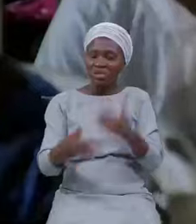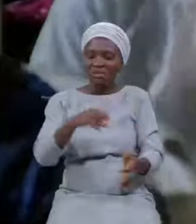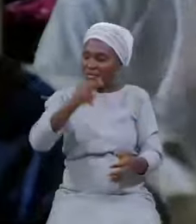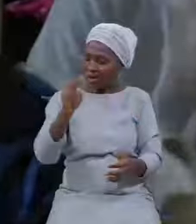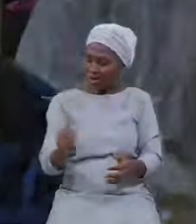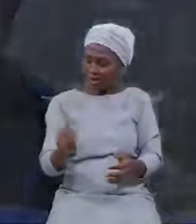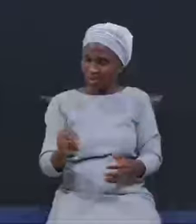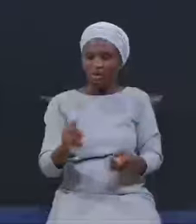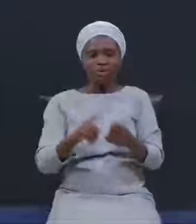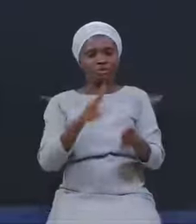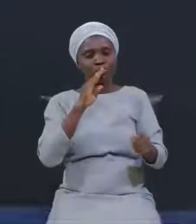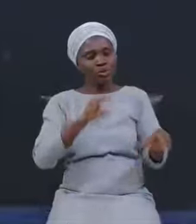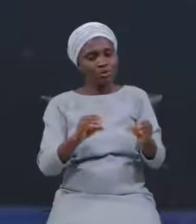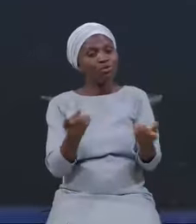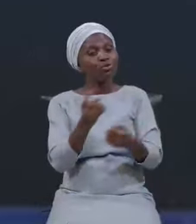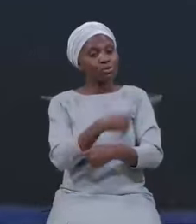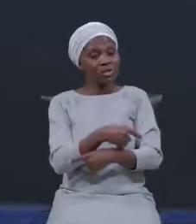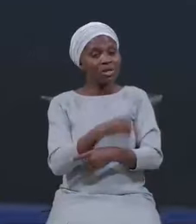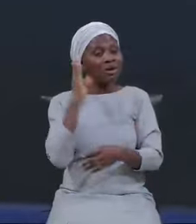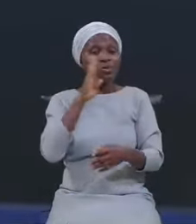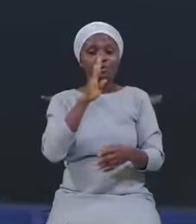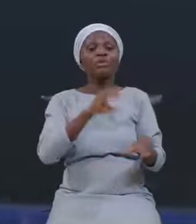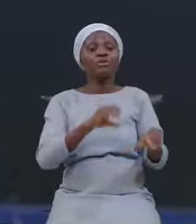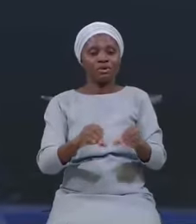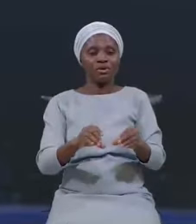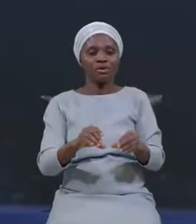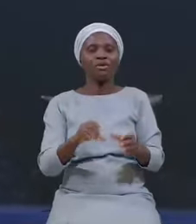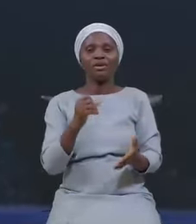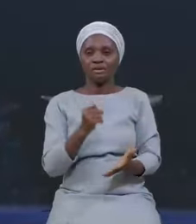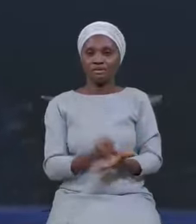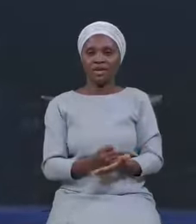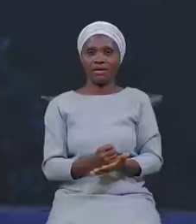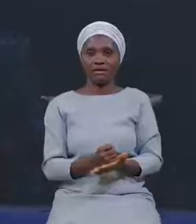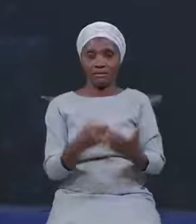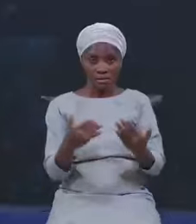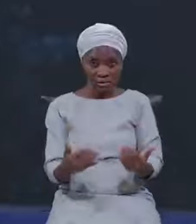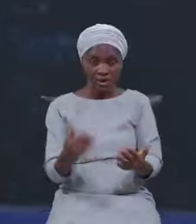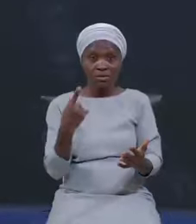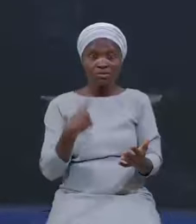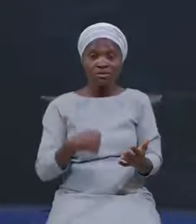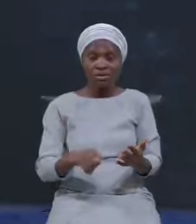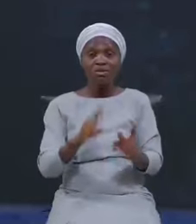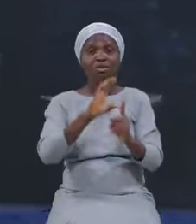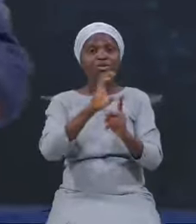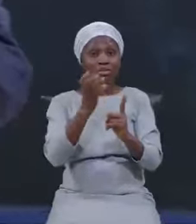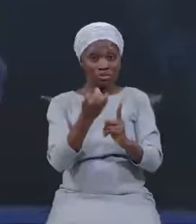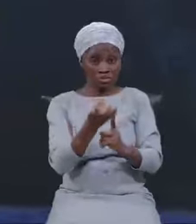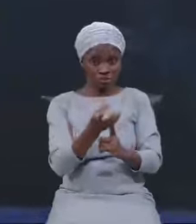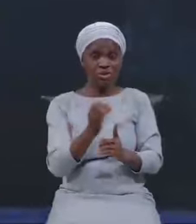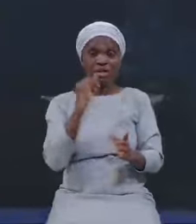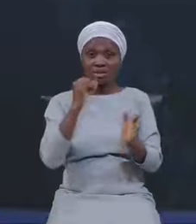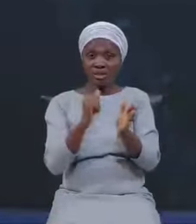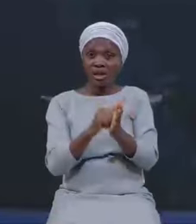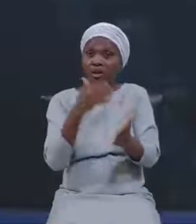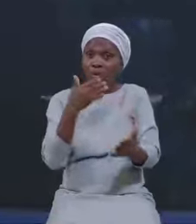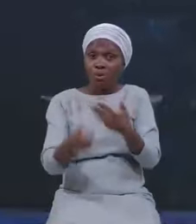fait. Et la condition est, tout ce qu'il te dira,